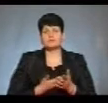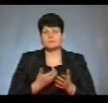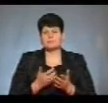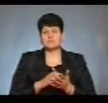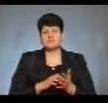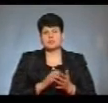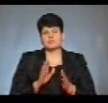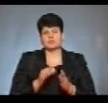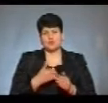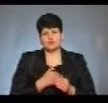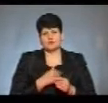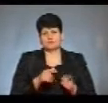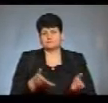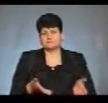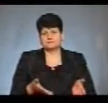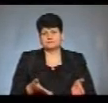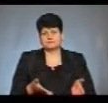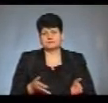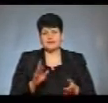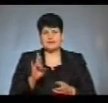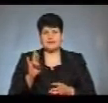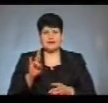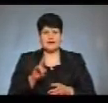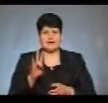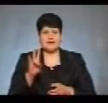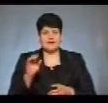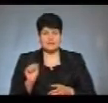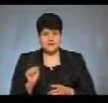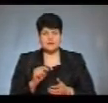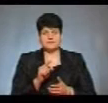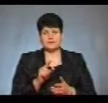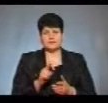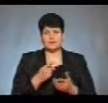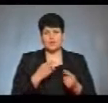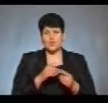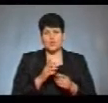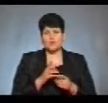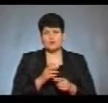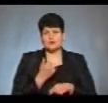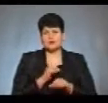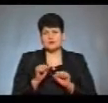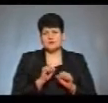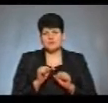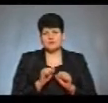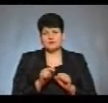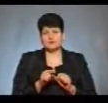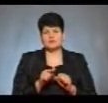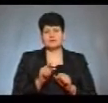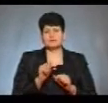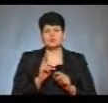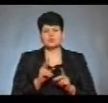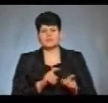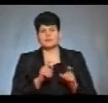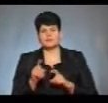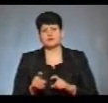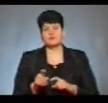Тернополі. Яна Шкуратова – радниця з питань внутрішньопереміщених осіб в області. Вона – переселенка з Луганщини.